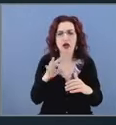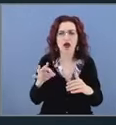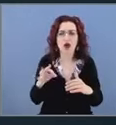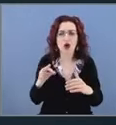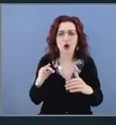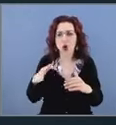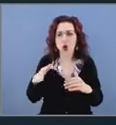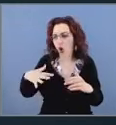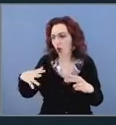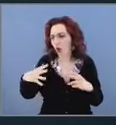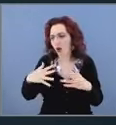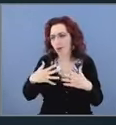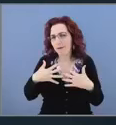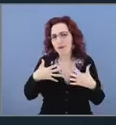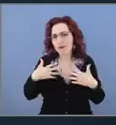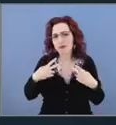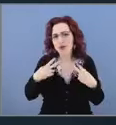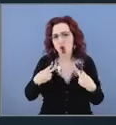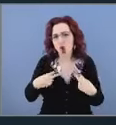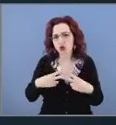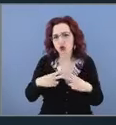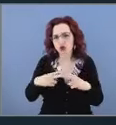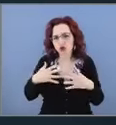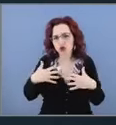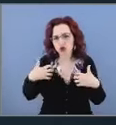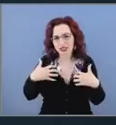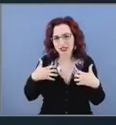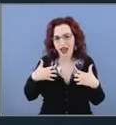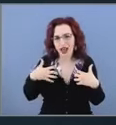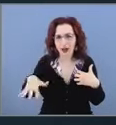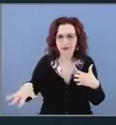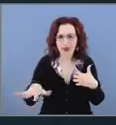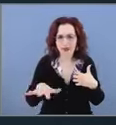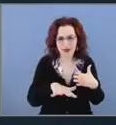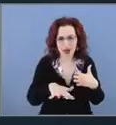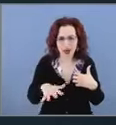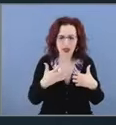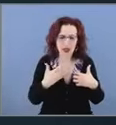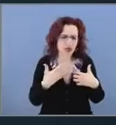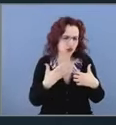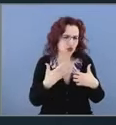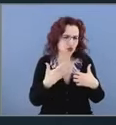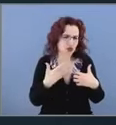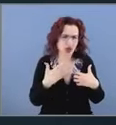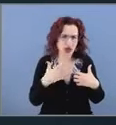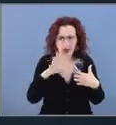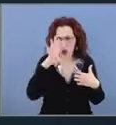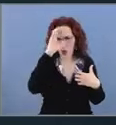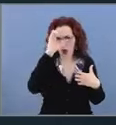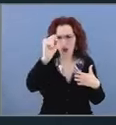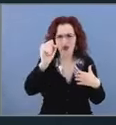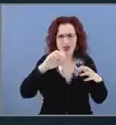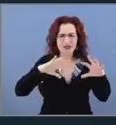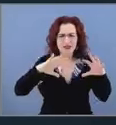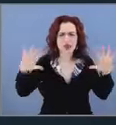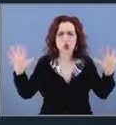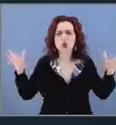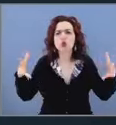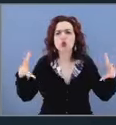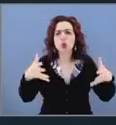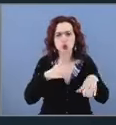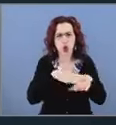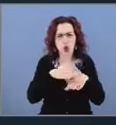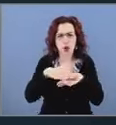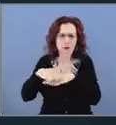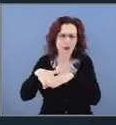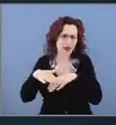sono competenze che sono distribuite su tutto l'Ateneo, cioè ci tengo a riferirlo qui. Sicuramente questa